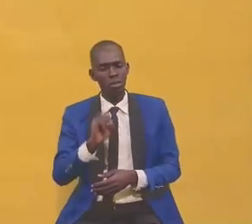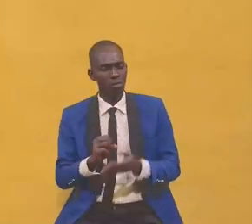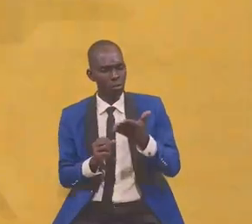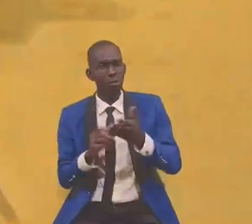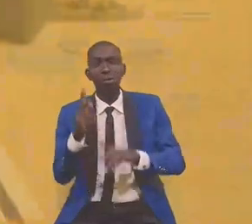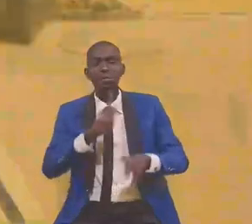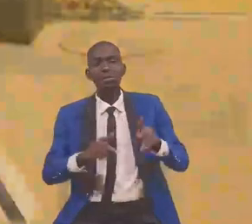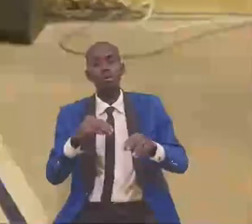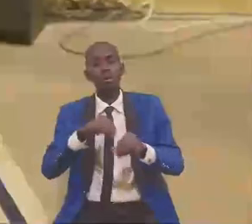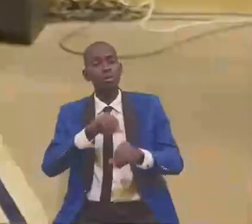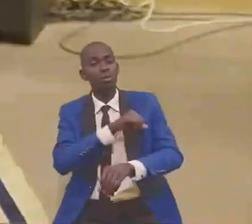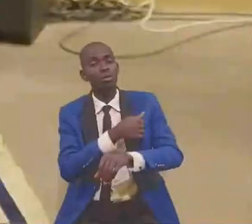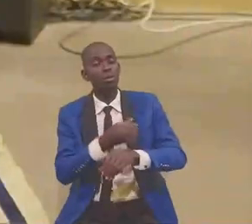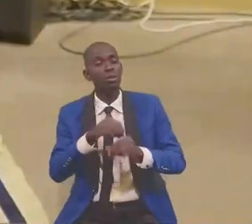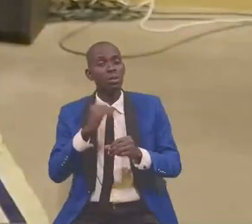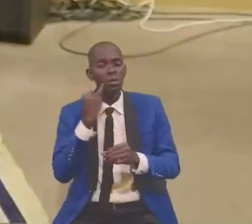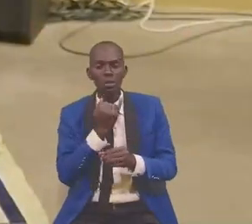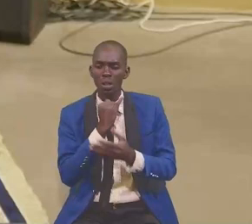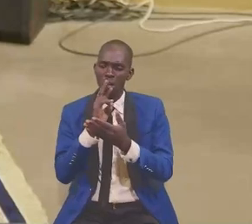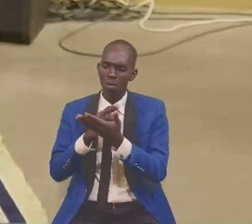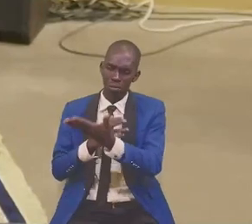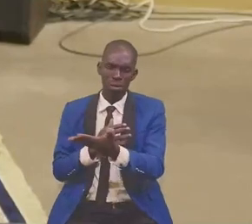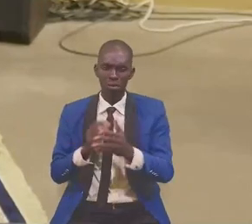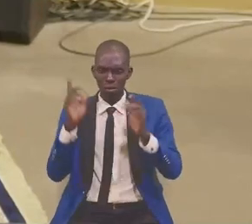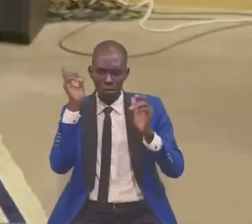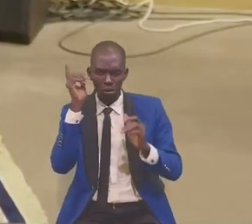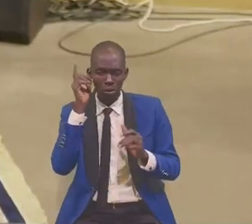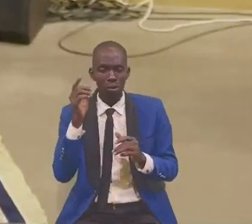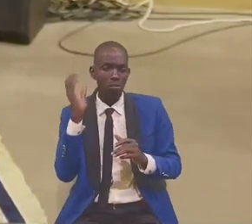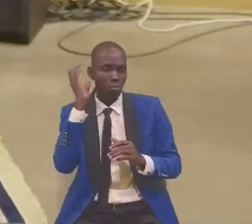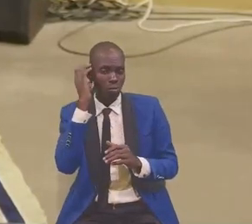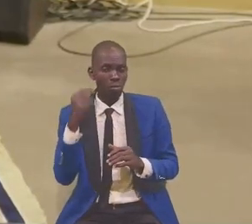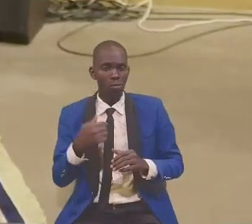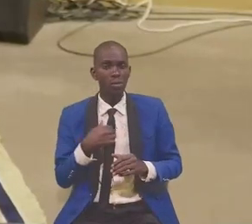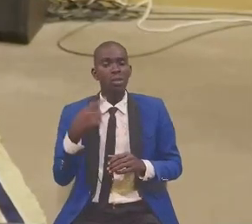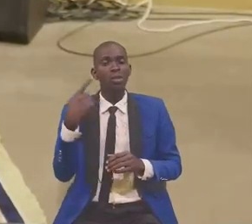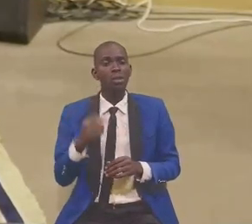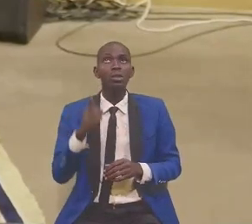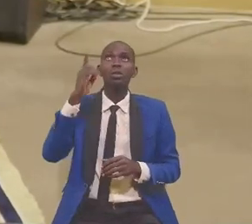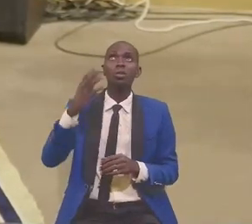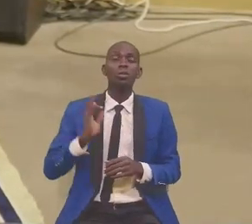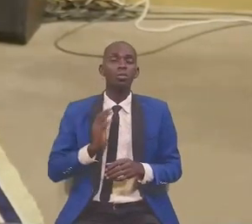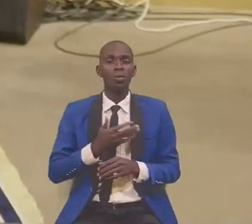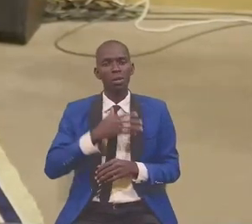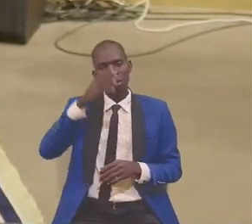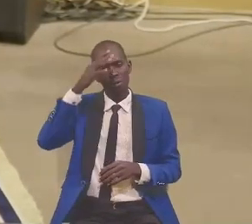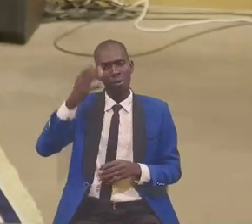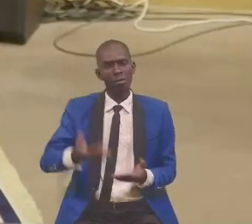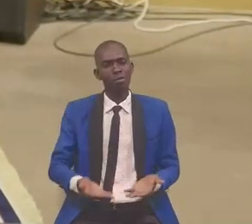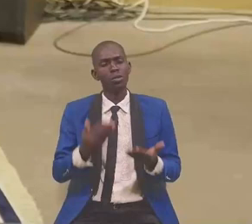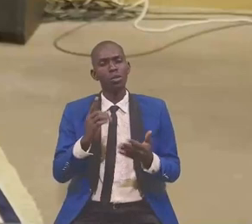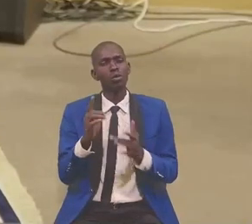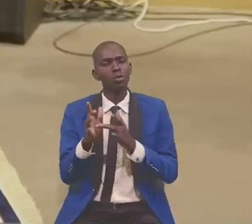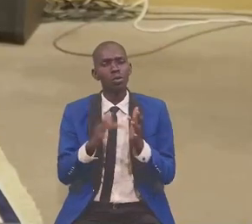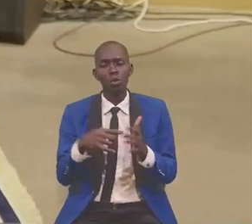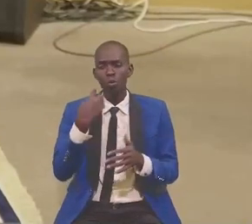a ressuscité Jésus que vous avez tué. Vous savez ce qu'il en est. Tu es en train de faire retomber le sang de cet